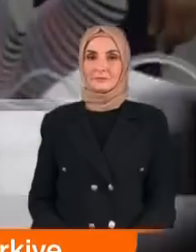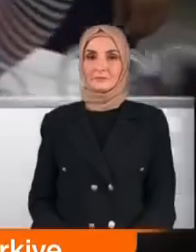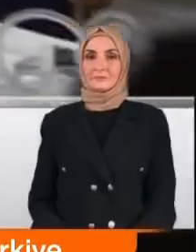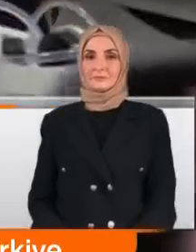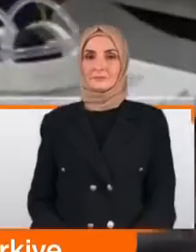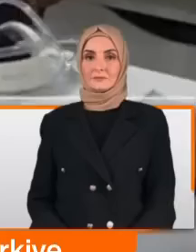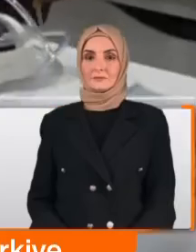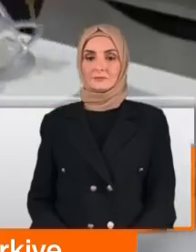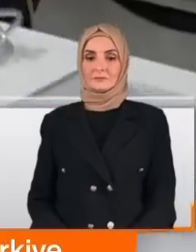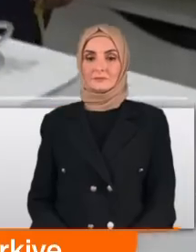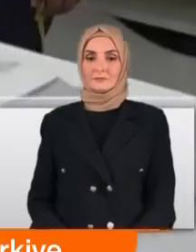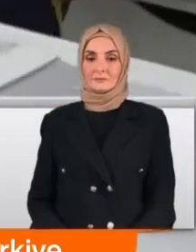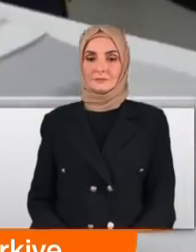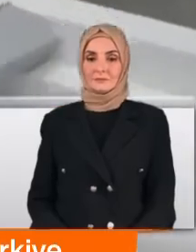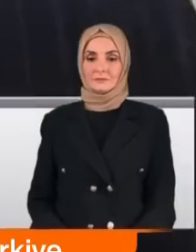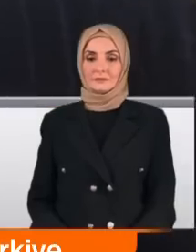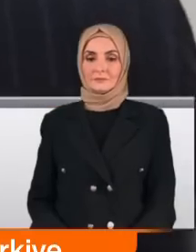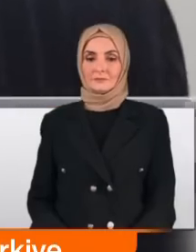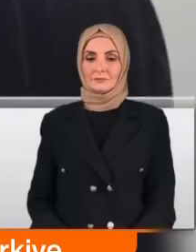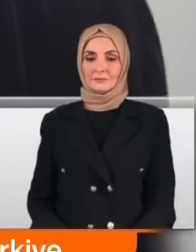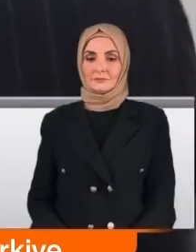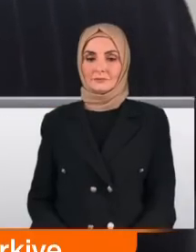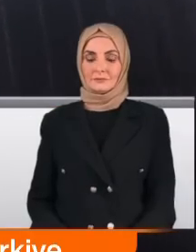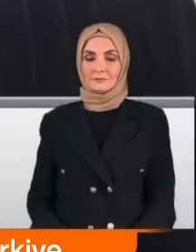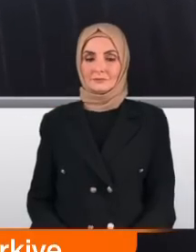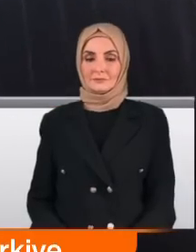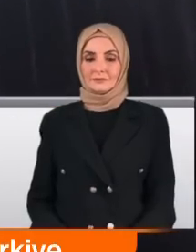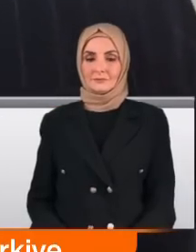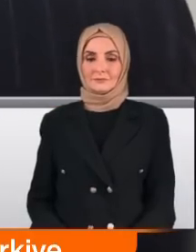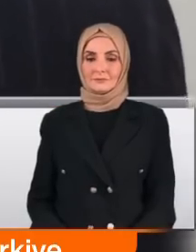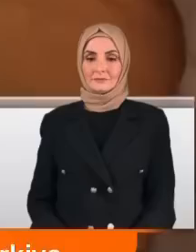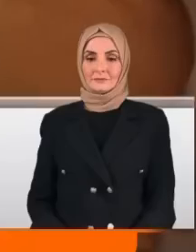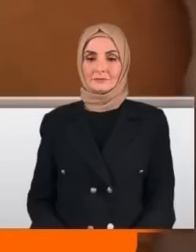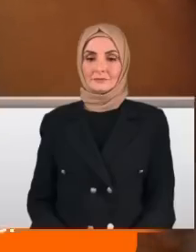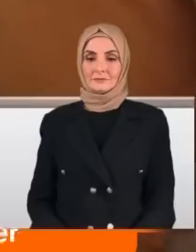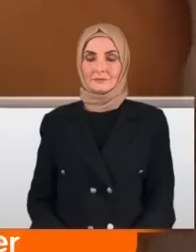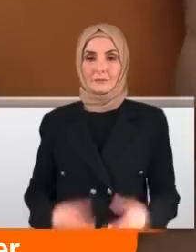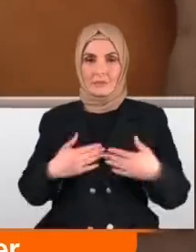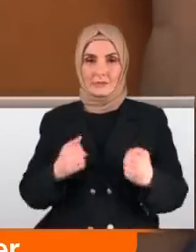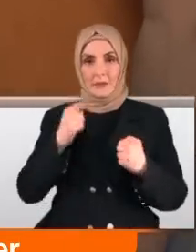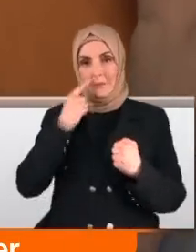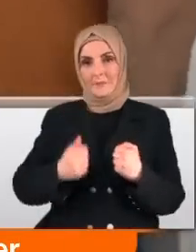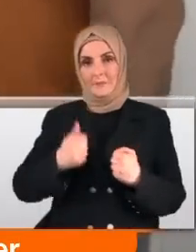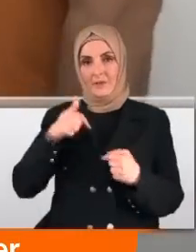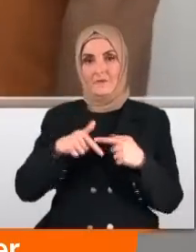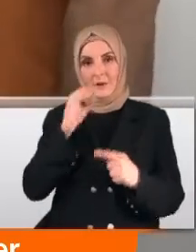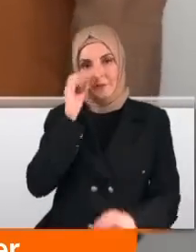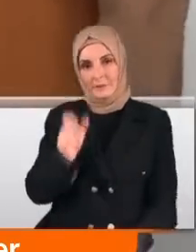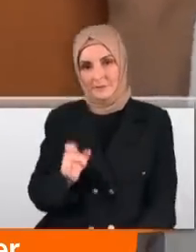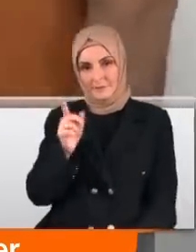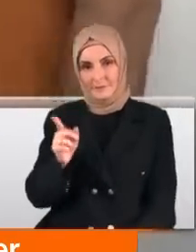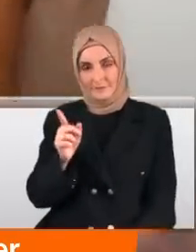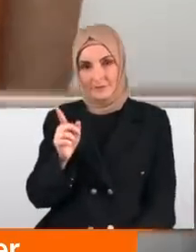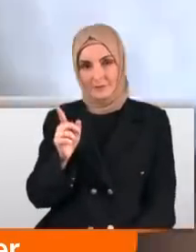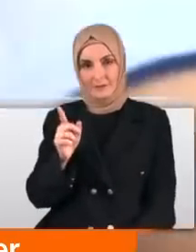Evet. Daha hızlı oluyor tabii. Sağlık Bakanı Fahrettin Koca hafta sonu da